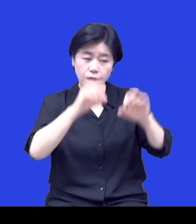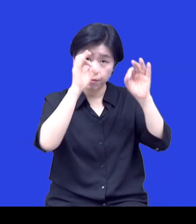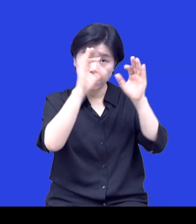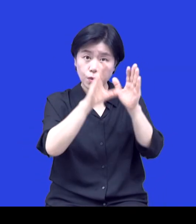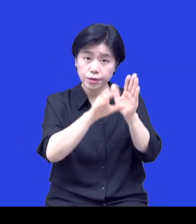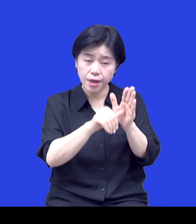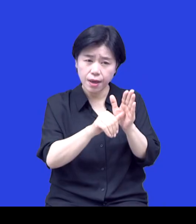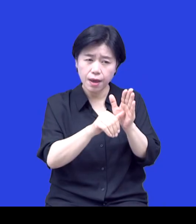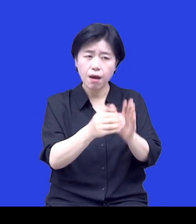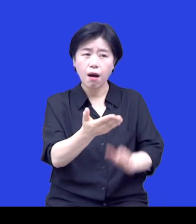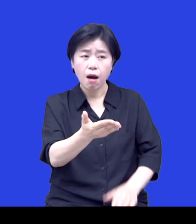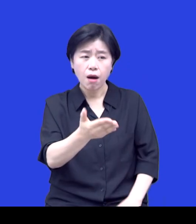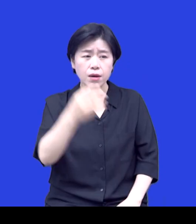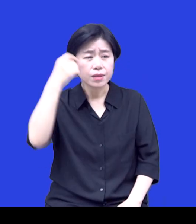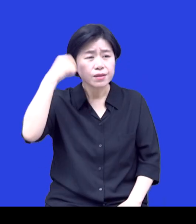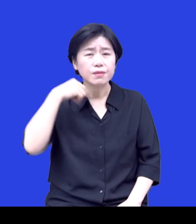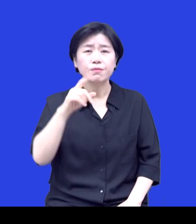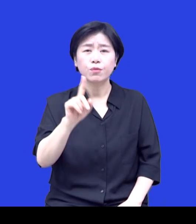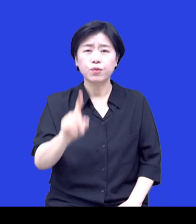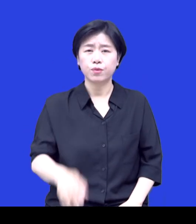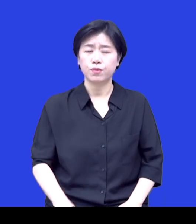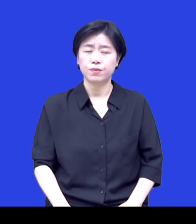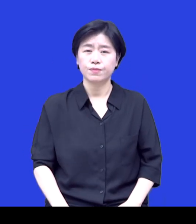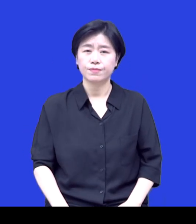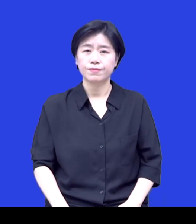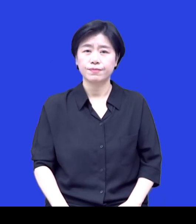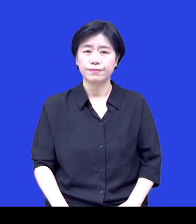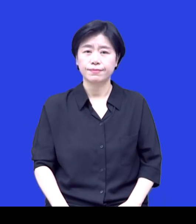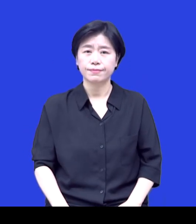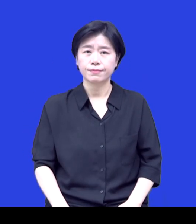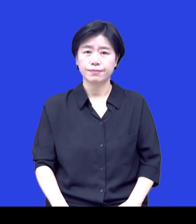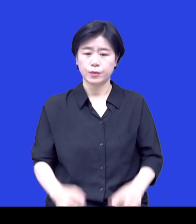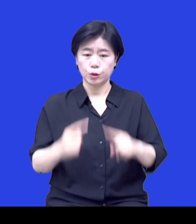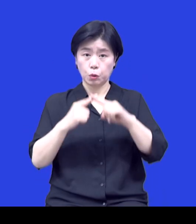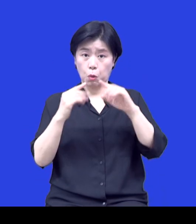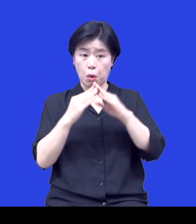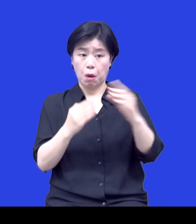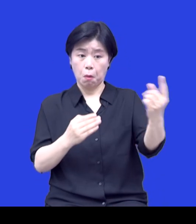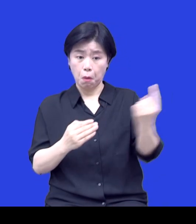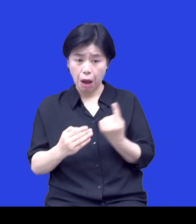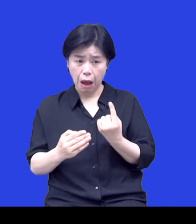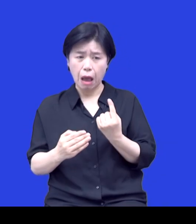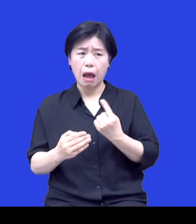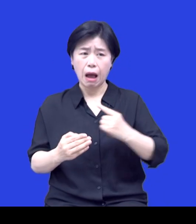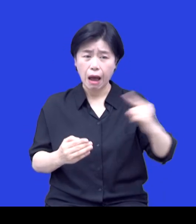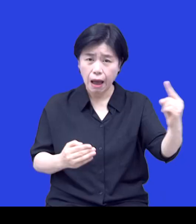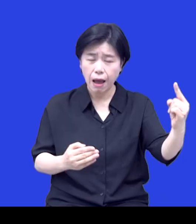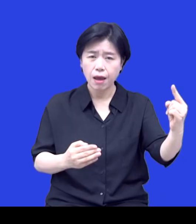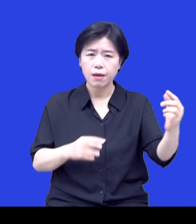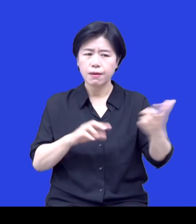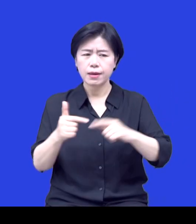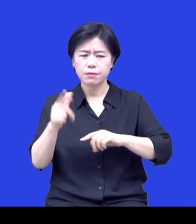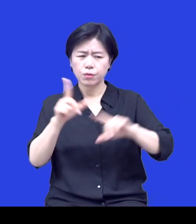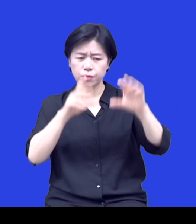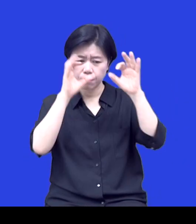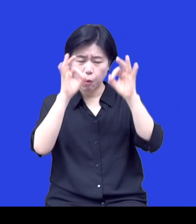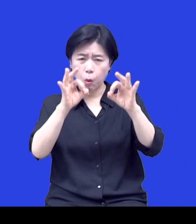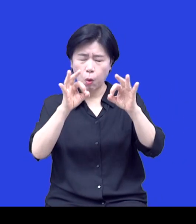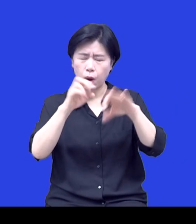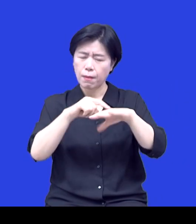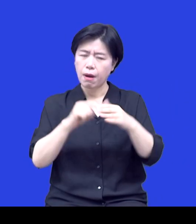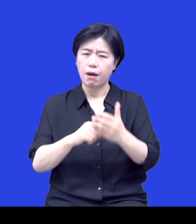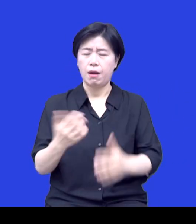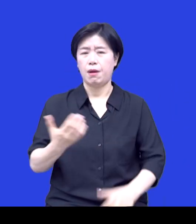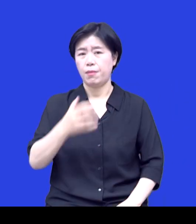말씀하신 대로 네. 떠나가는 교인도 저도 그게 굉장히 상처였거든요. 네. 떠나가는 교인 그리고 네. 사실 그 이민교회가 교회 이상의 역할을 해야 하잖아요.